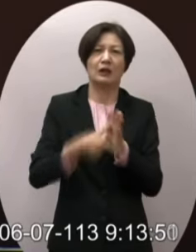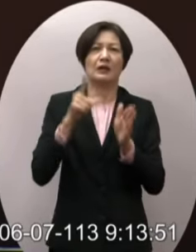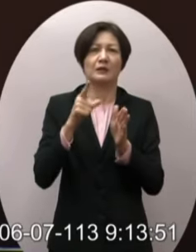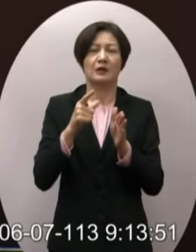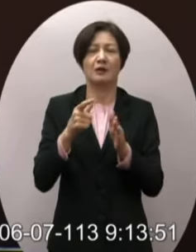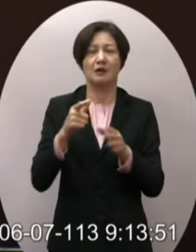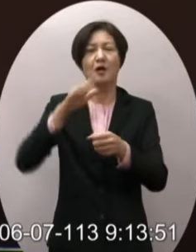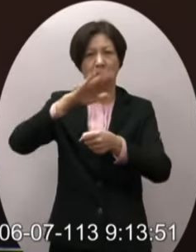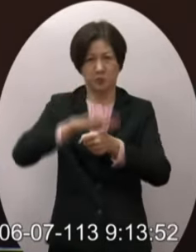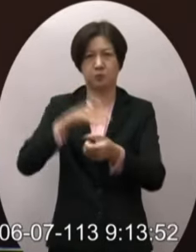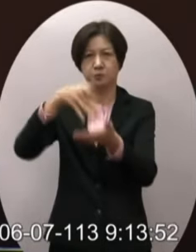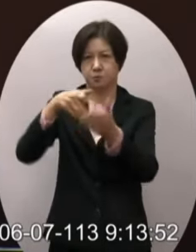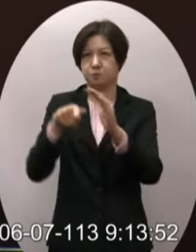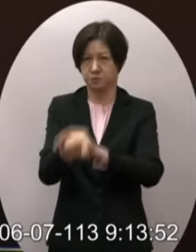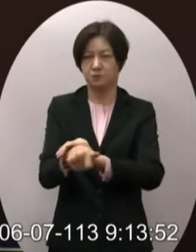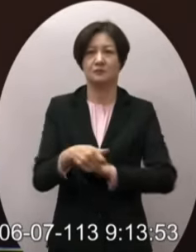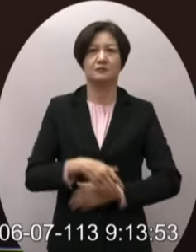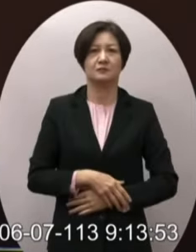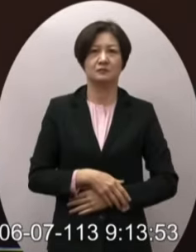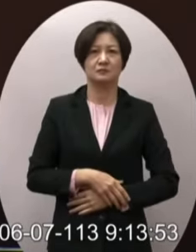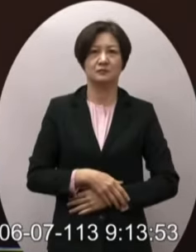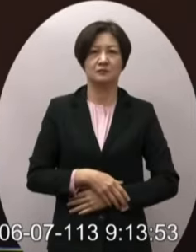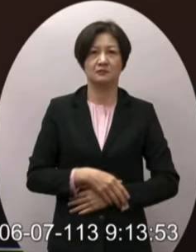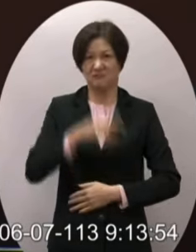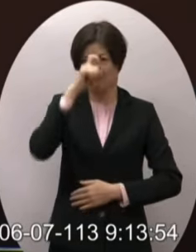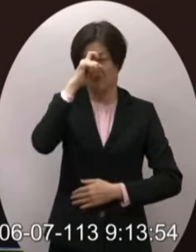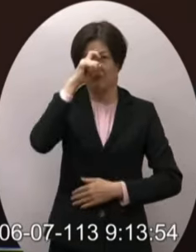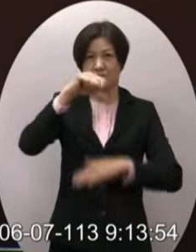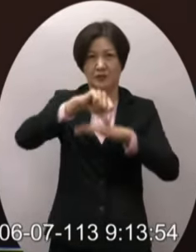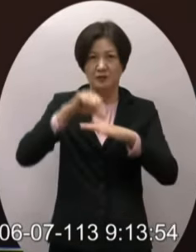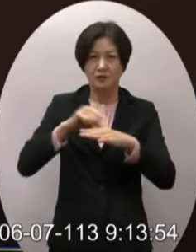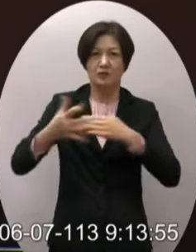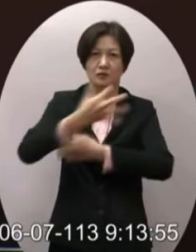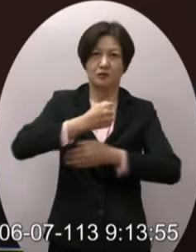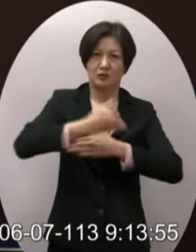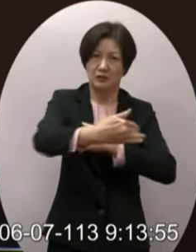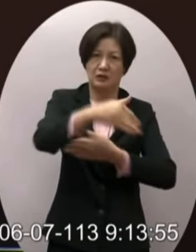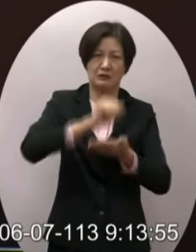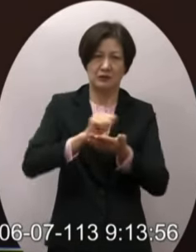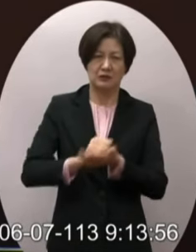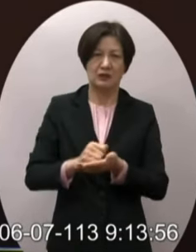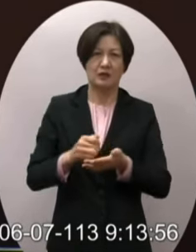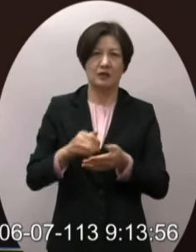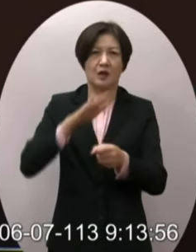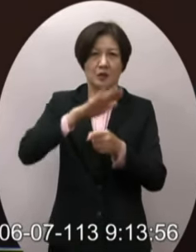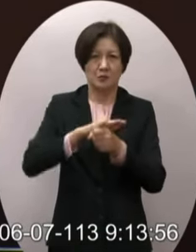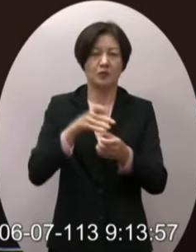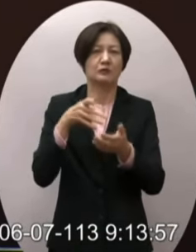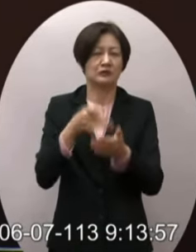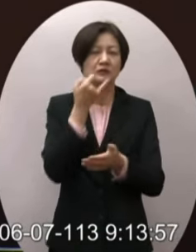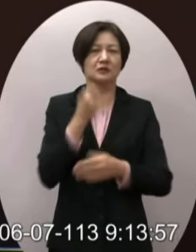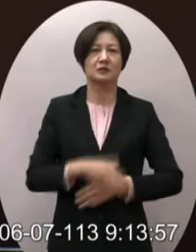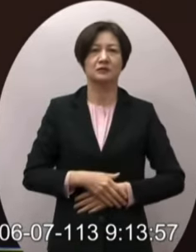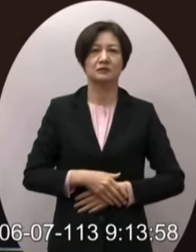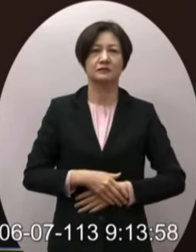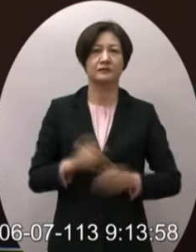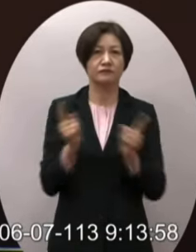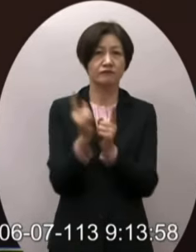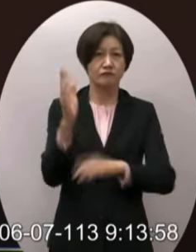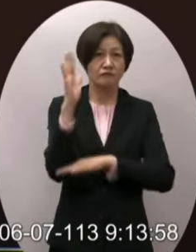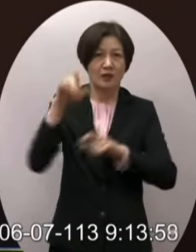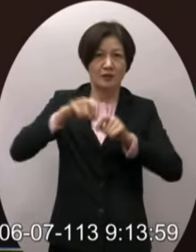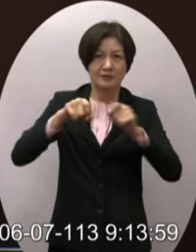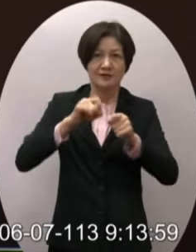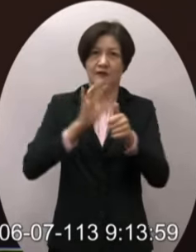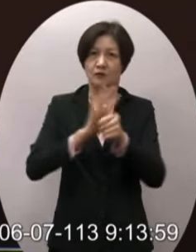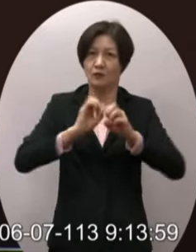录，截止后能够补件登录产销履历，这样子的调整它可以解决到我们的燃眉之急，对整体政策的推